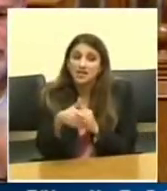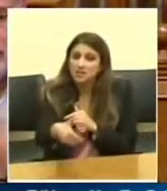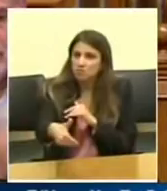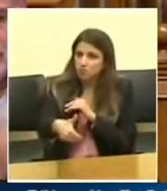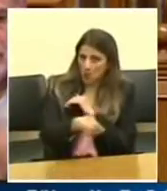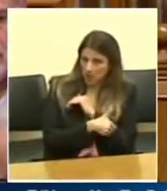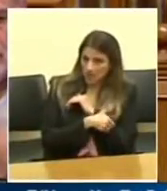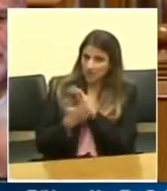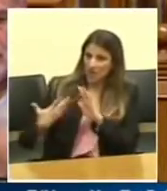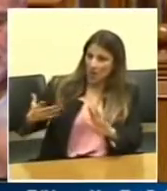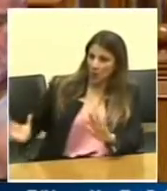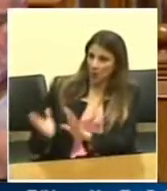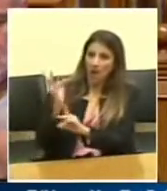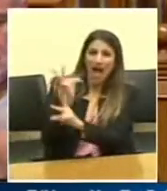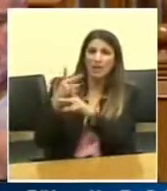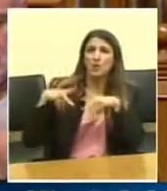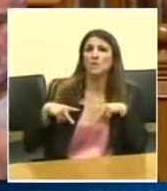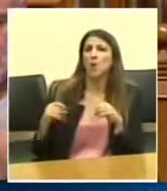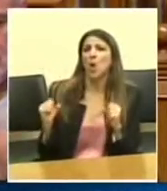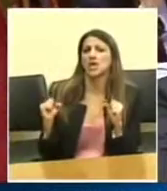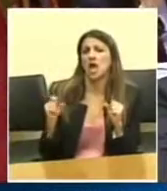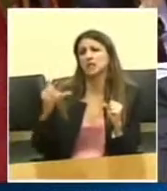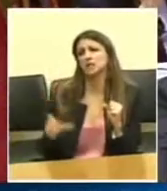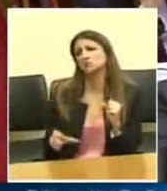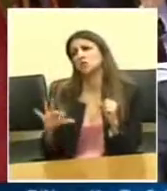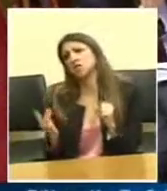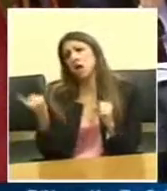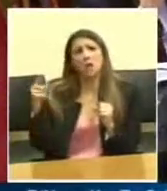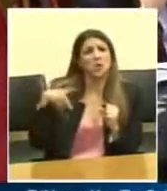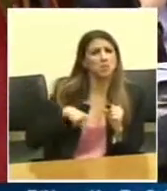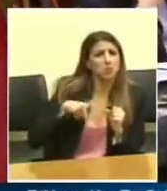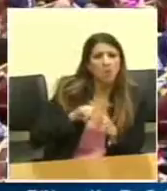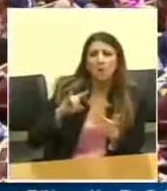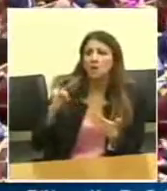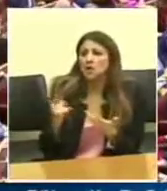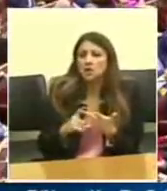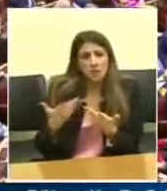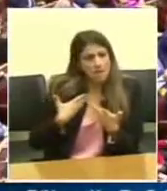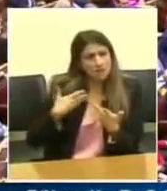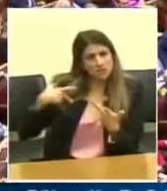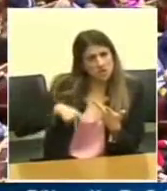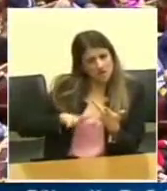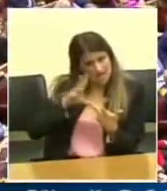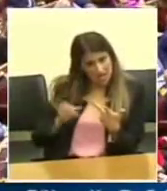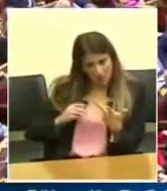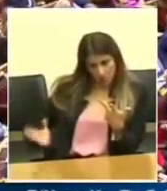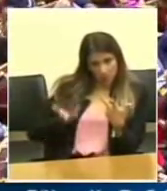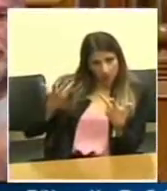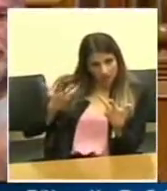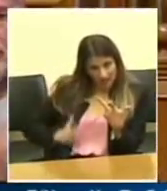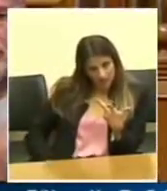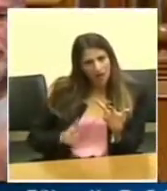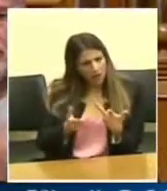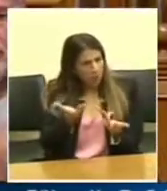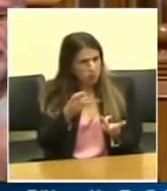πρόταση δυσπιστίας, είτε προς κάποιον υπουργό της κυβέρνησης, είτε προς την κυβέρνηση συνολικά, διότι έχετε αυτή